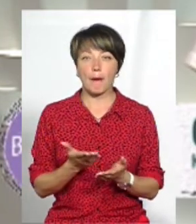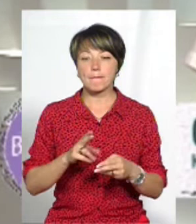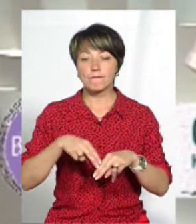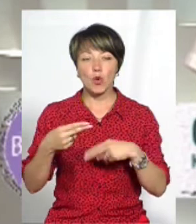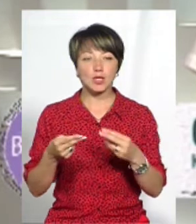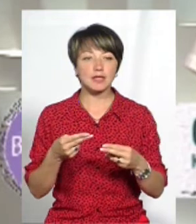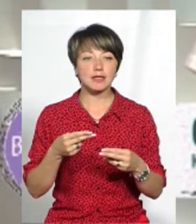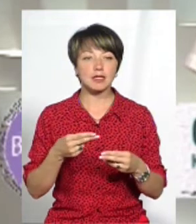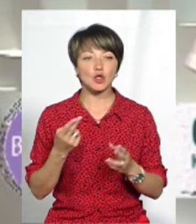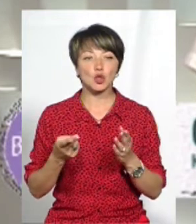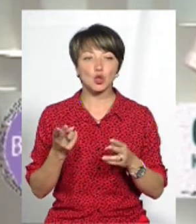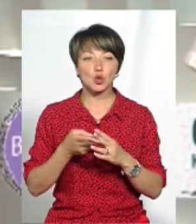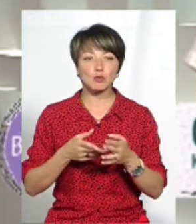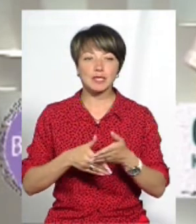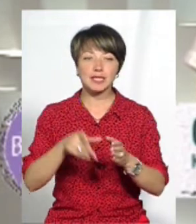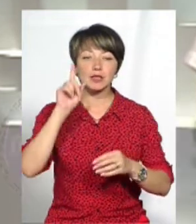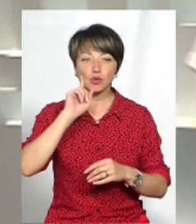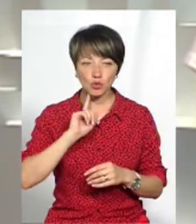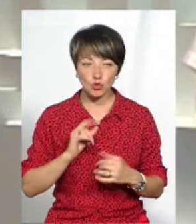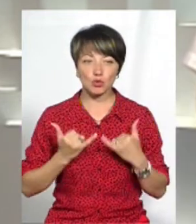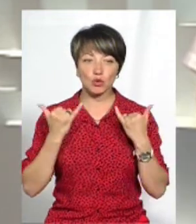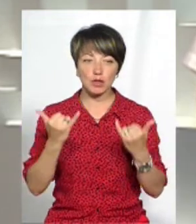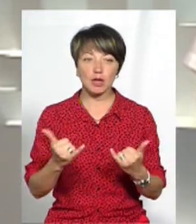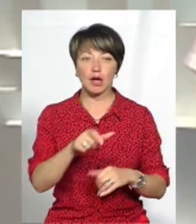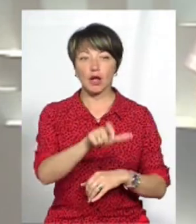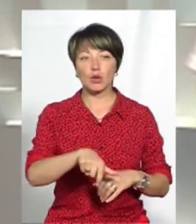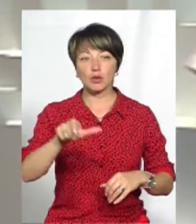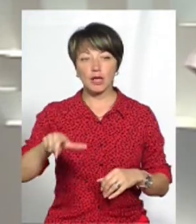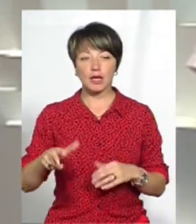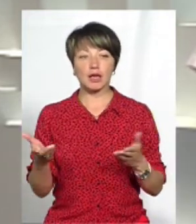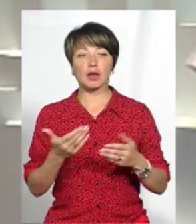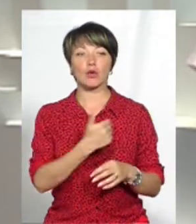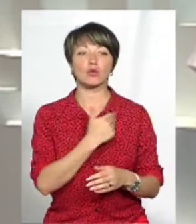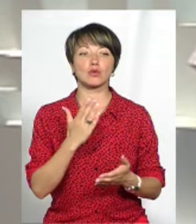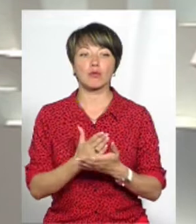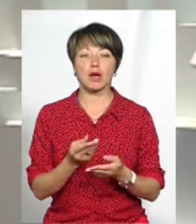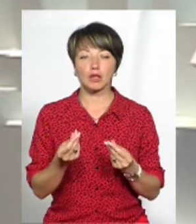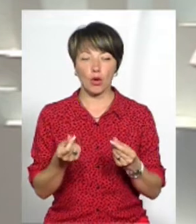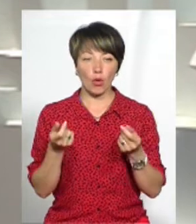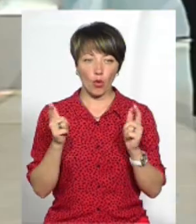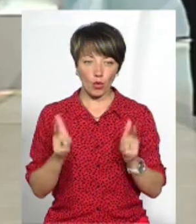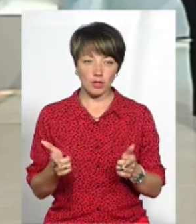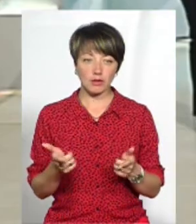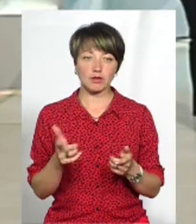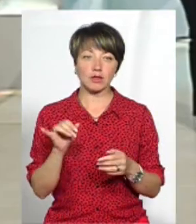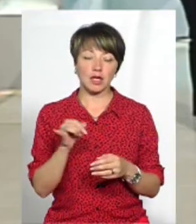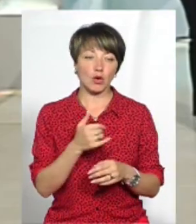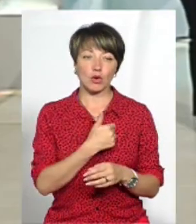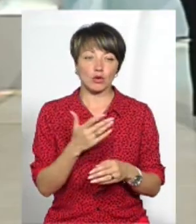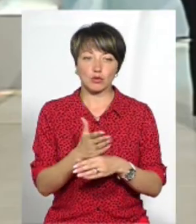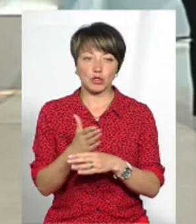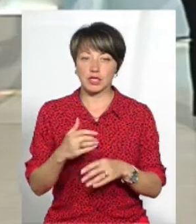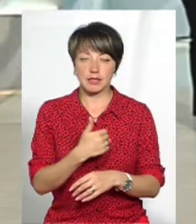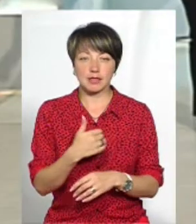Монетизація субсидій – це зручна річ для людей, які хочуть мати готівку і самі розпоряджатися нею так, як вони